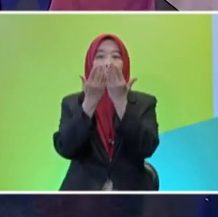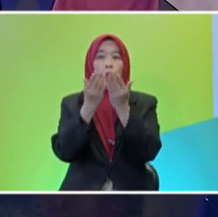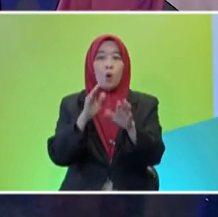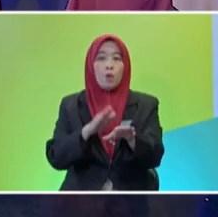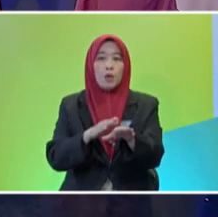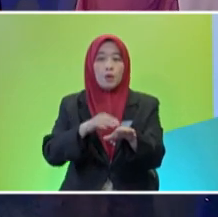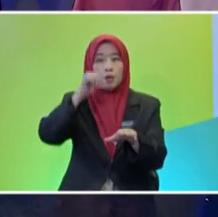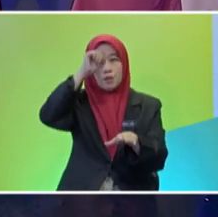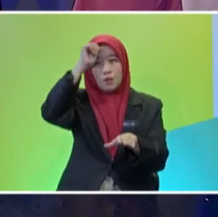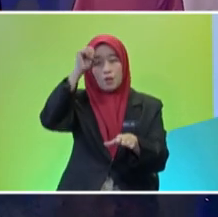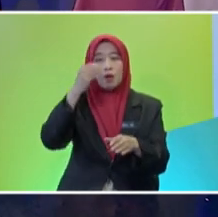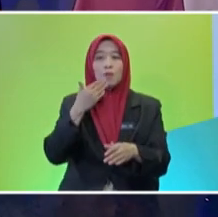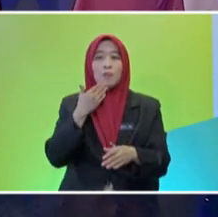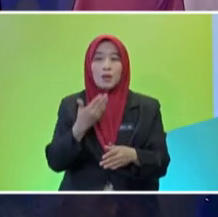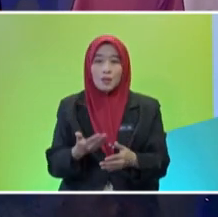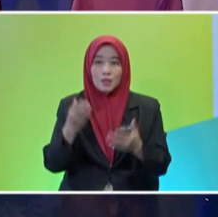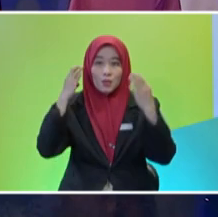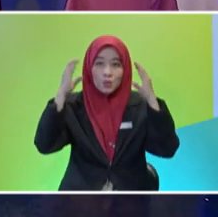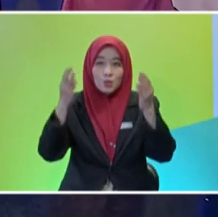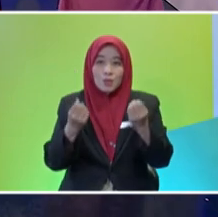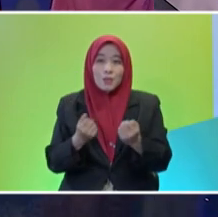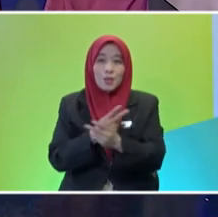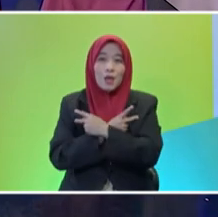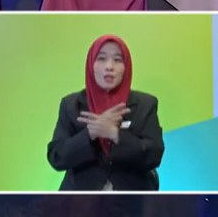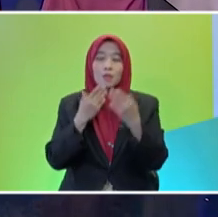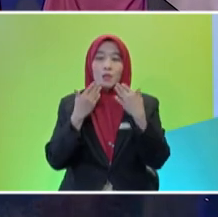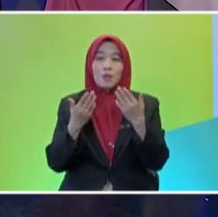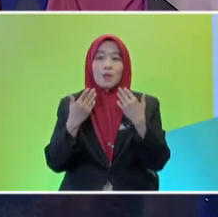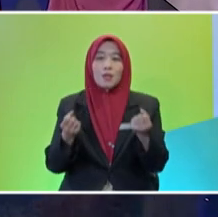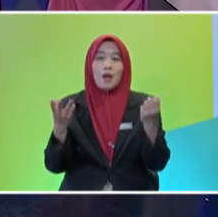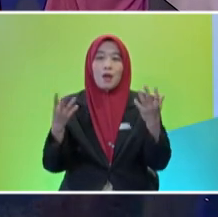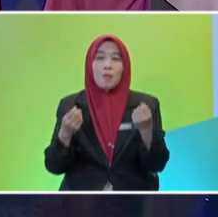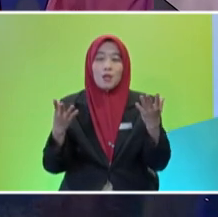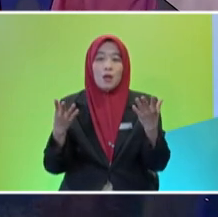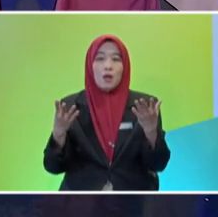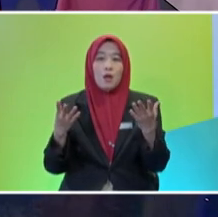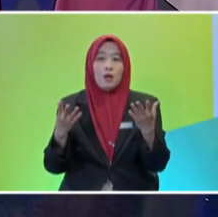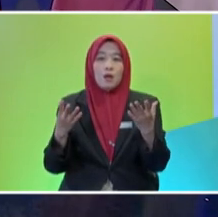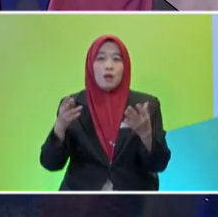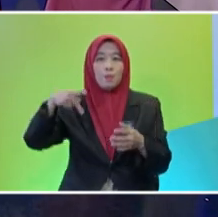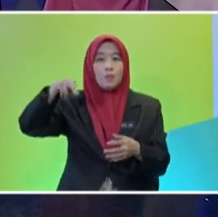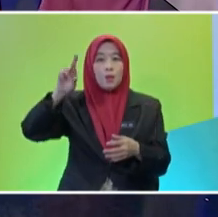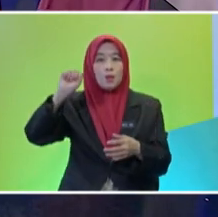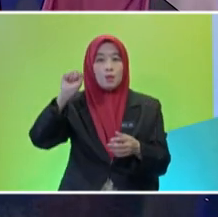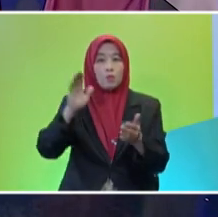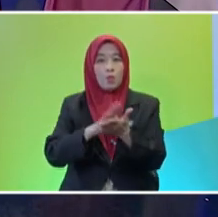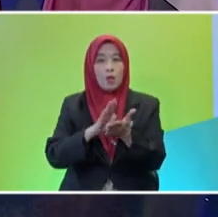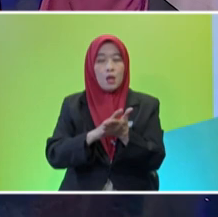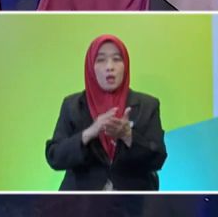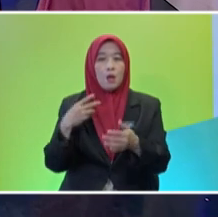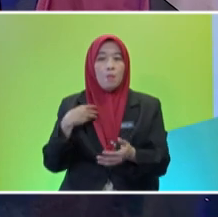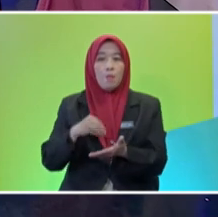terima kasih banyak-banyak kerana bersama Irfan hari ini dalam slot prasekolah mengajar kita mengenai anggota badan dan juga